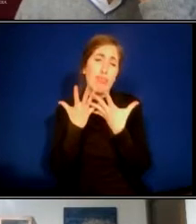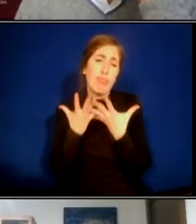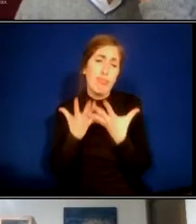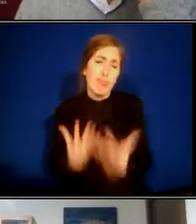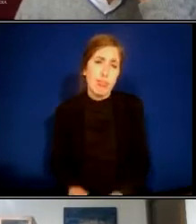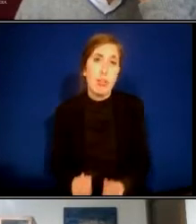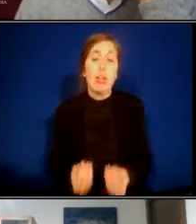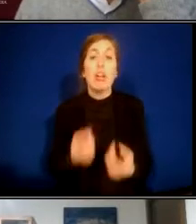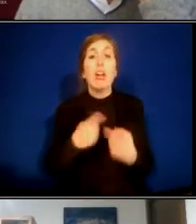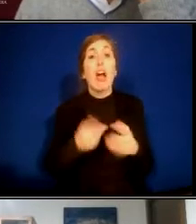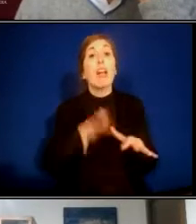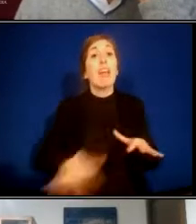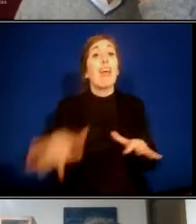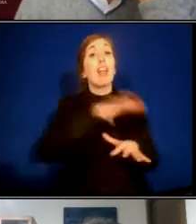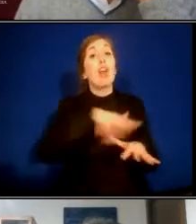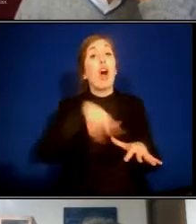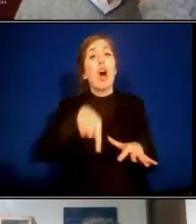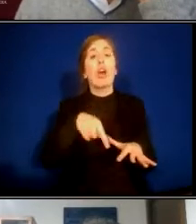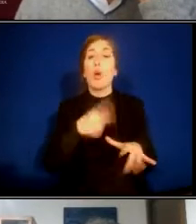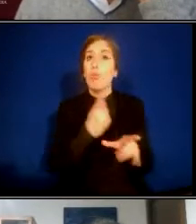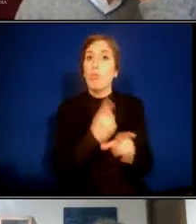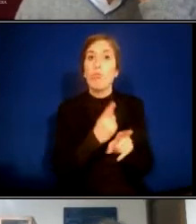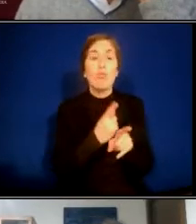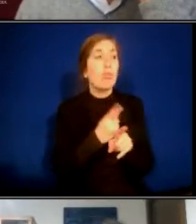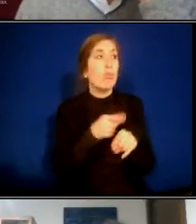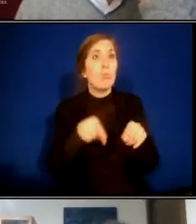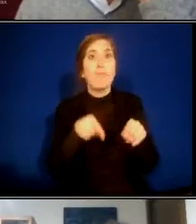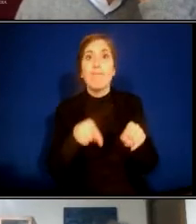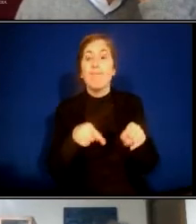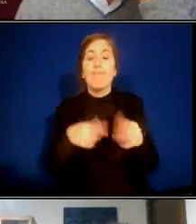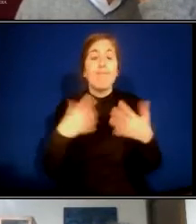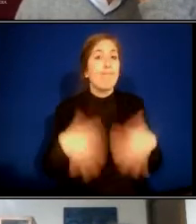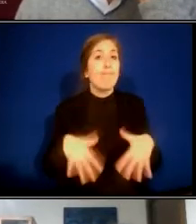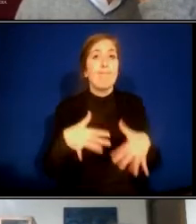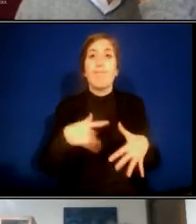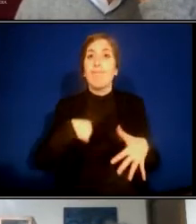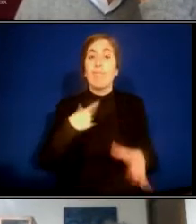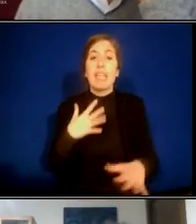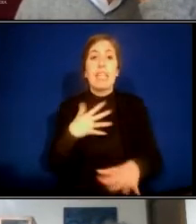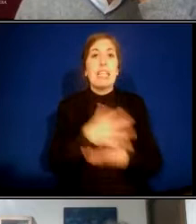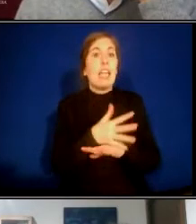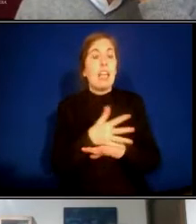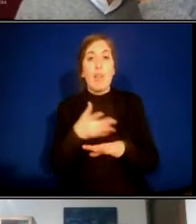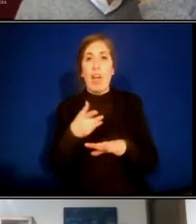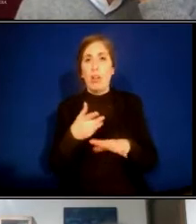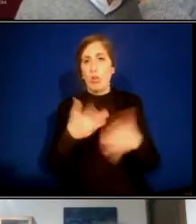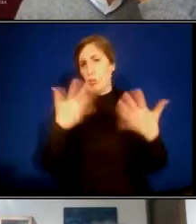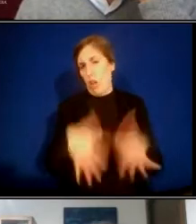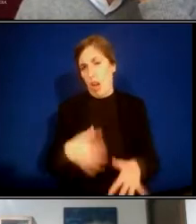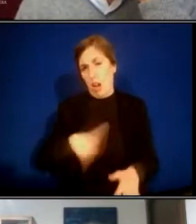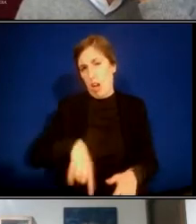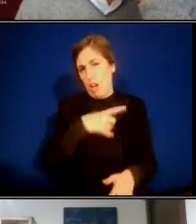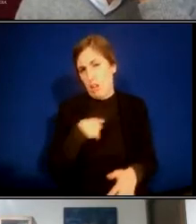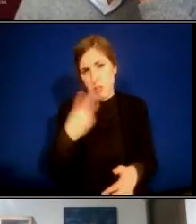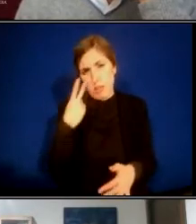di portare, almeno in questa prima fase, sicuramente quello che è stato detto più volte, che è stato ascoltato